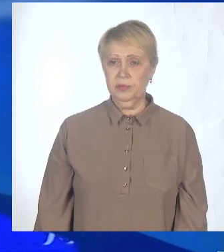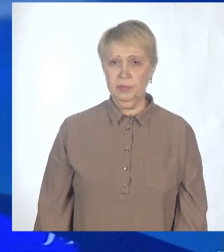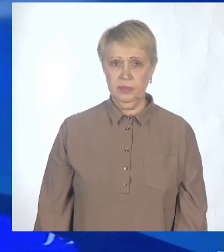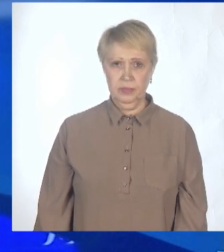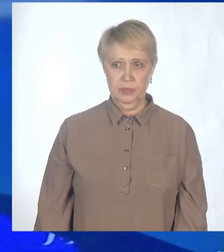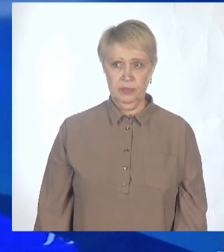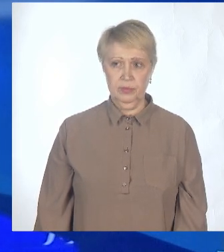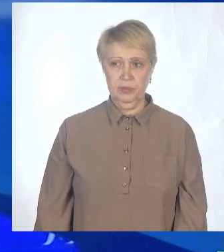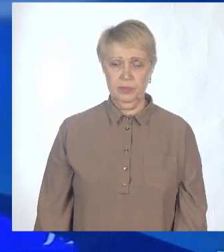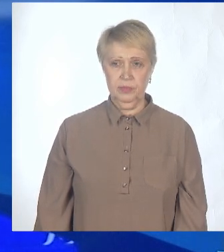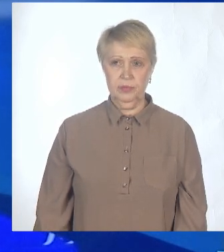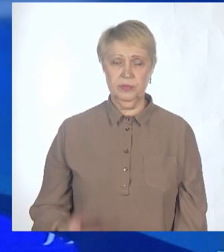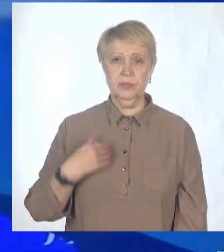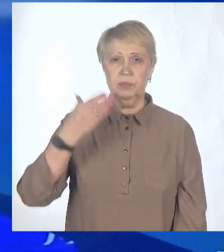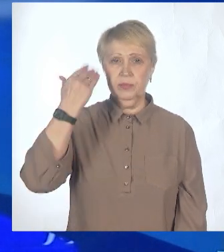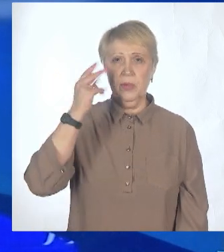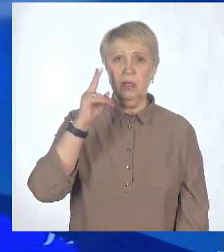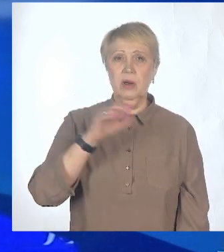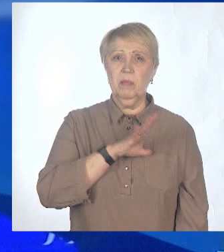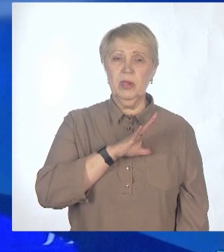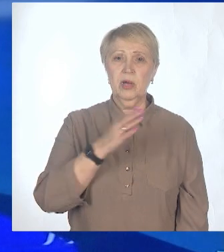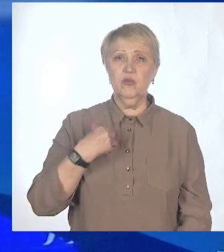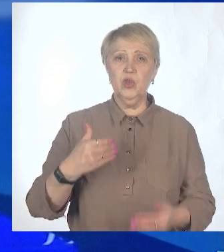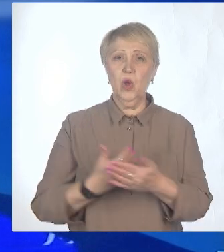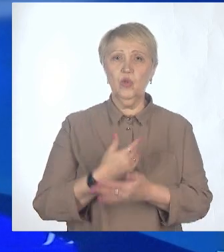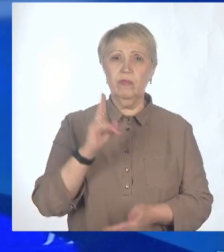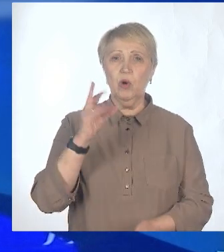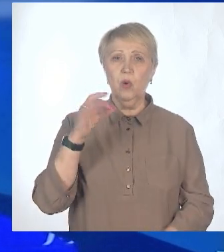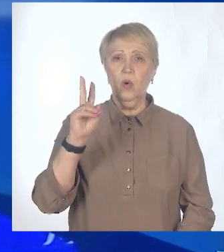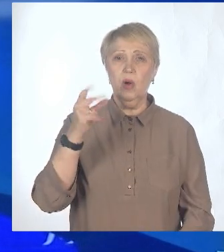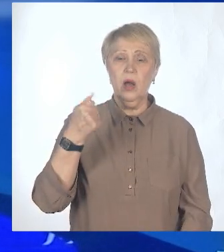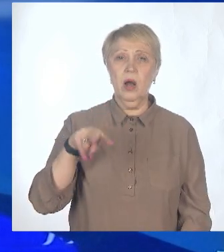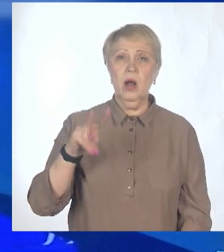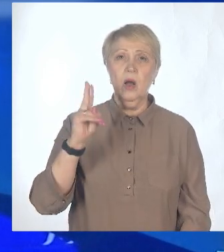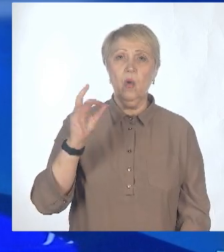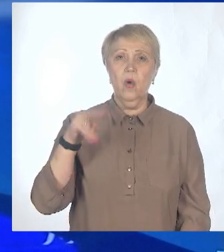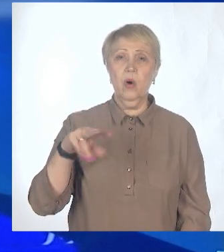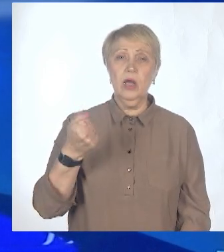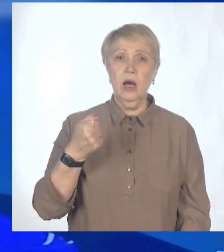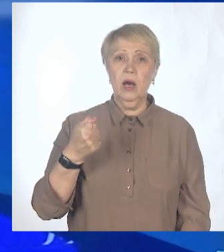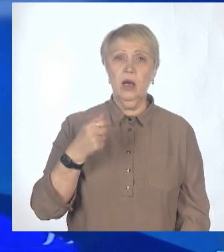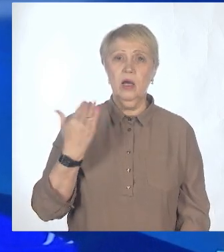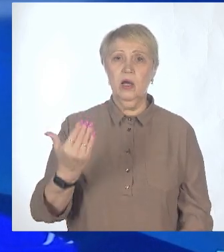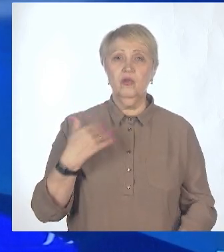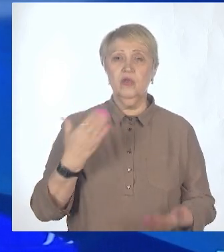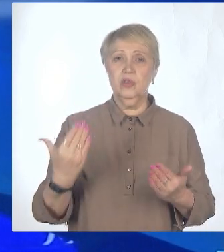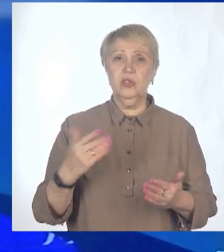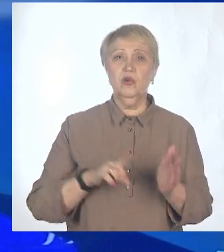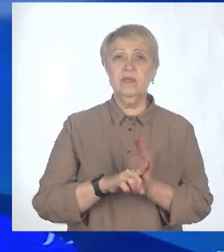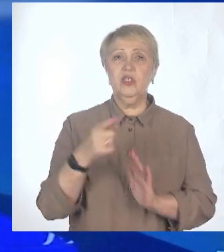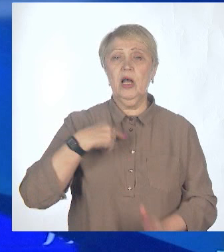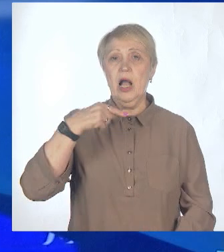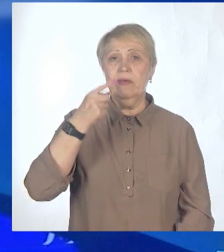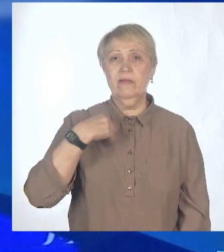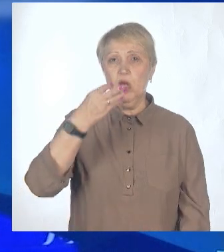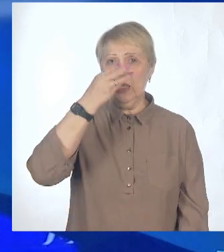городов. Недавно, вот когда новость была про Кока-Колу, что вот там на 15... Сначала говорили, что все, забываем про газировку, но